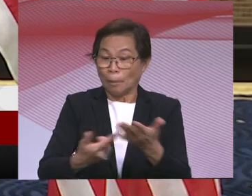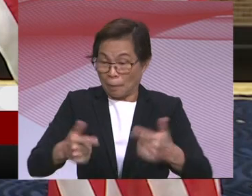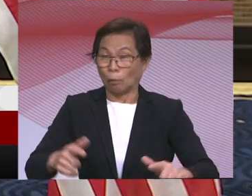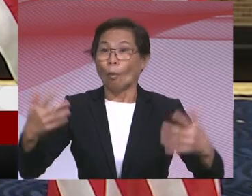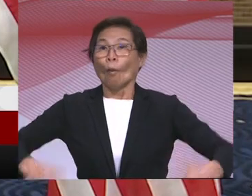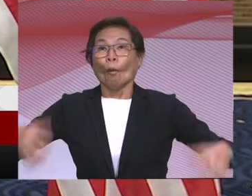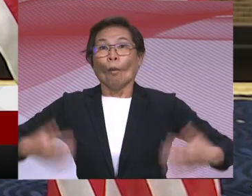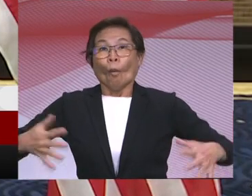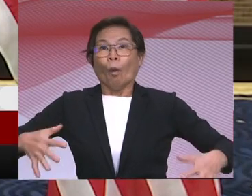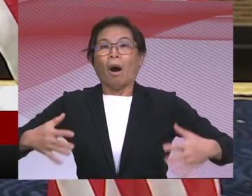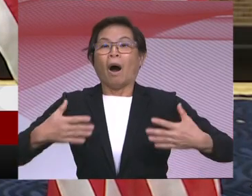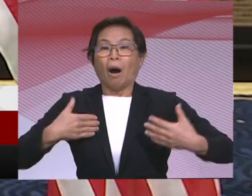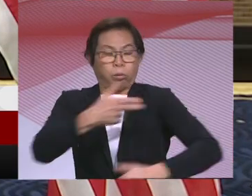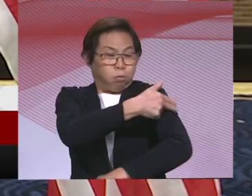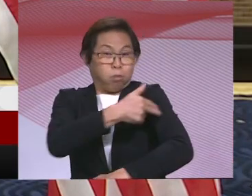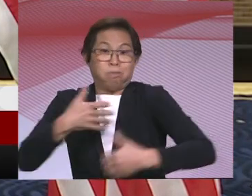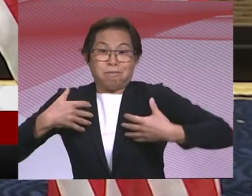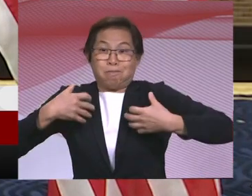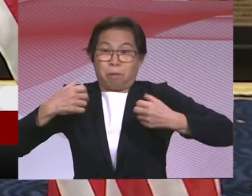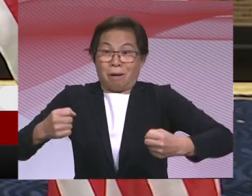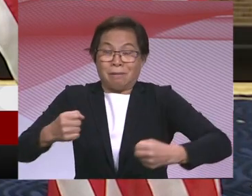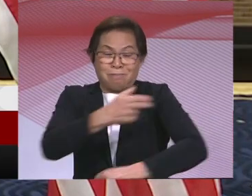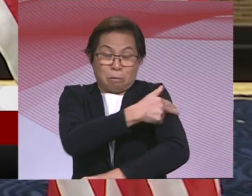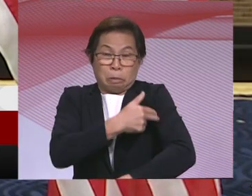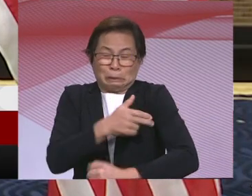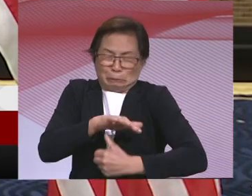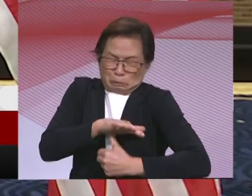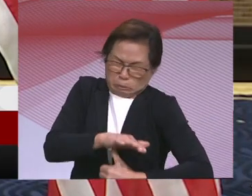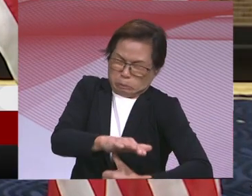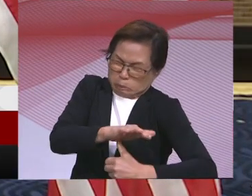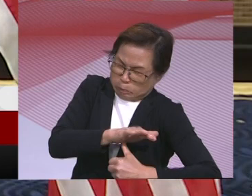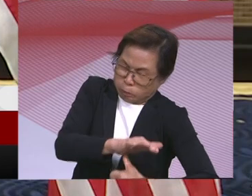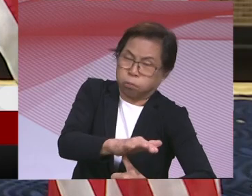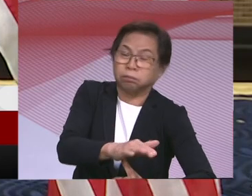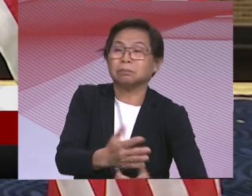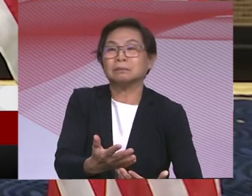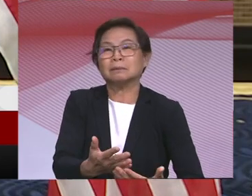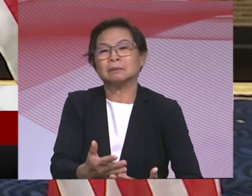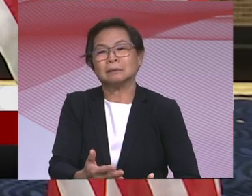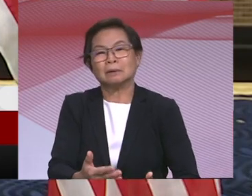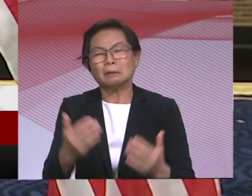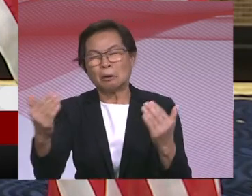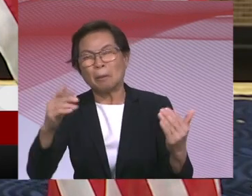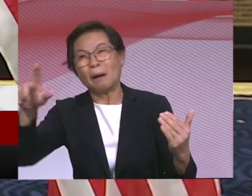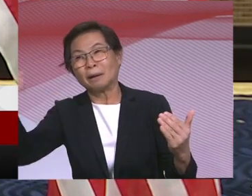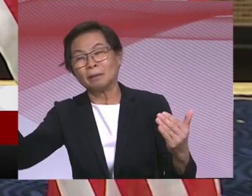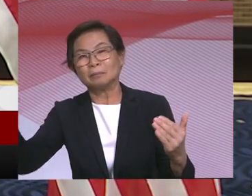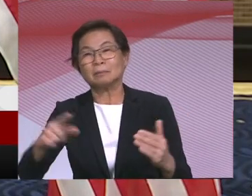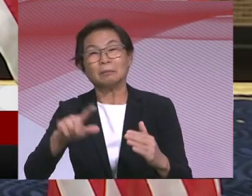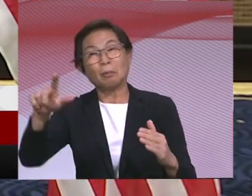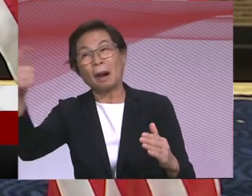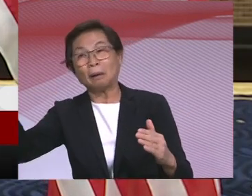health system is on the tremendous player now than any other Time season of